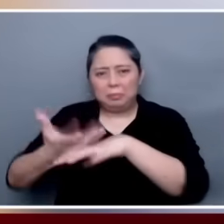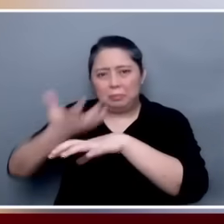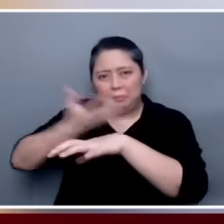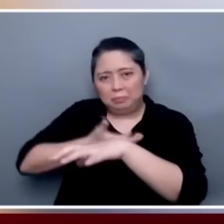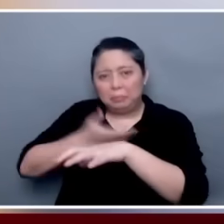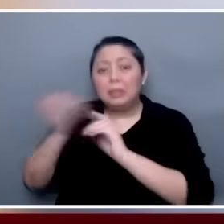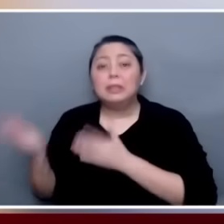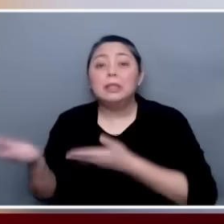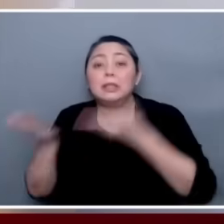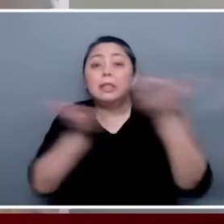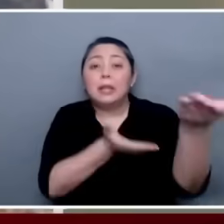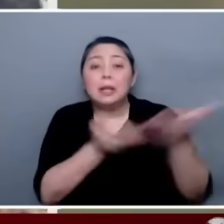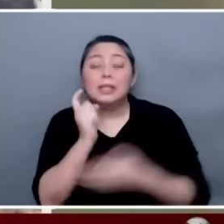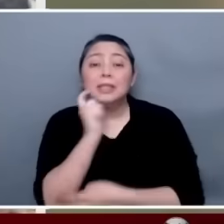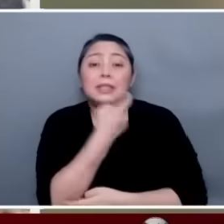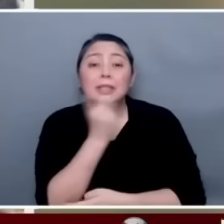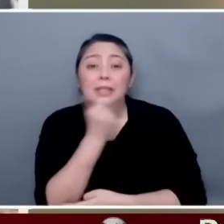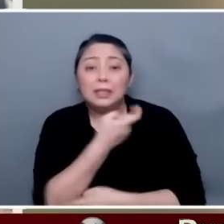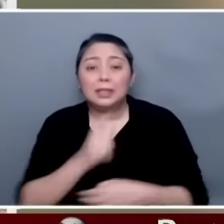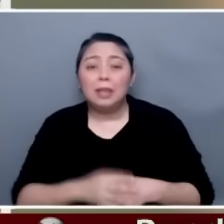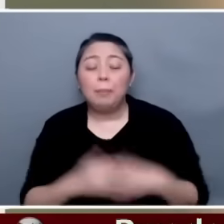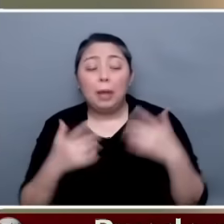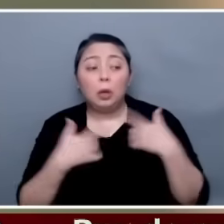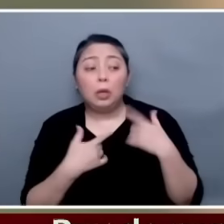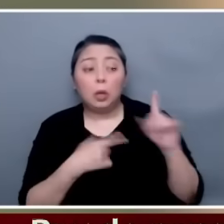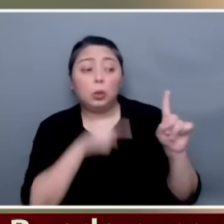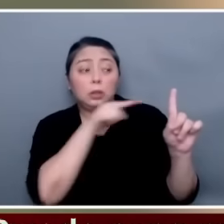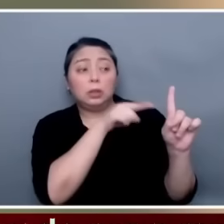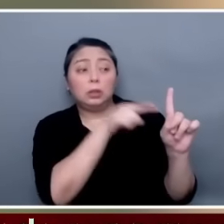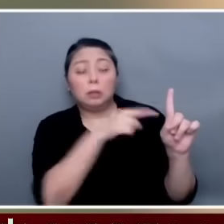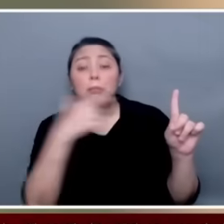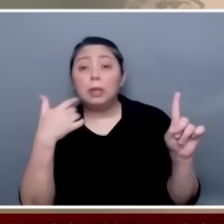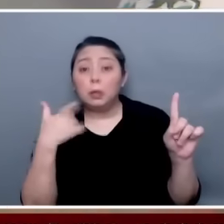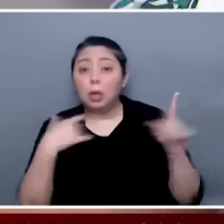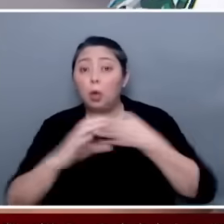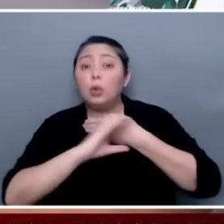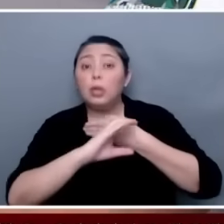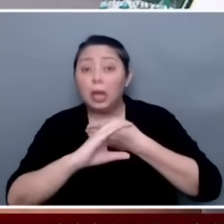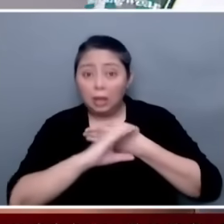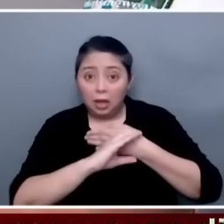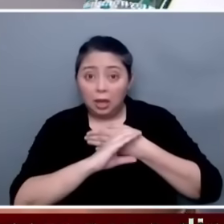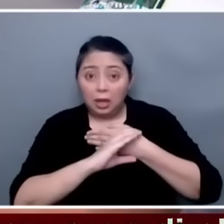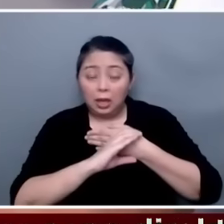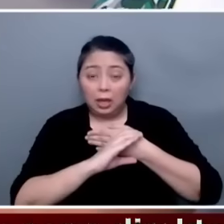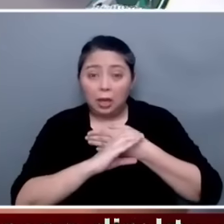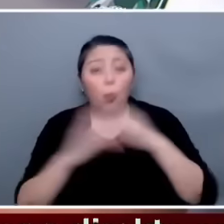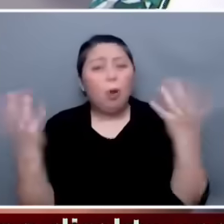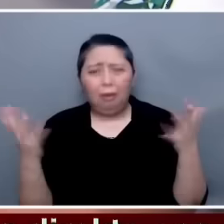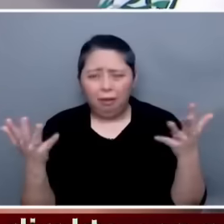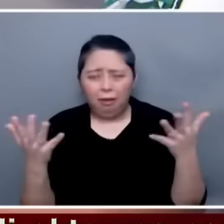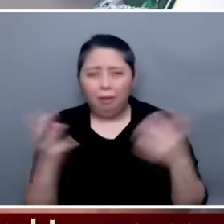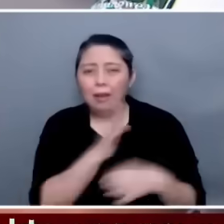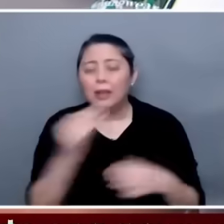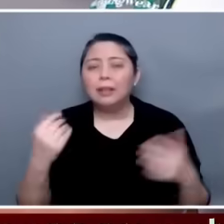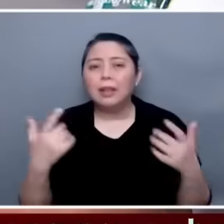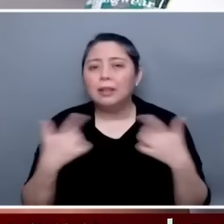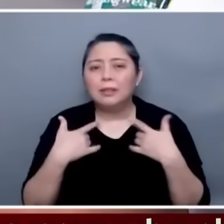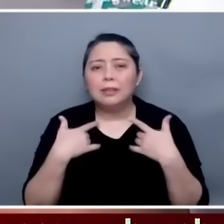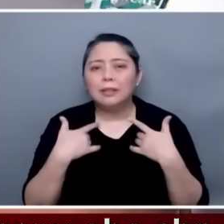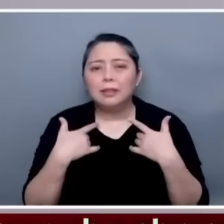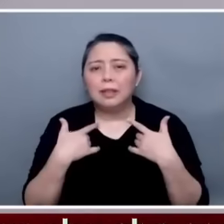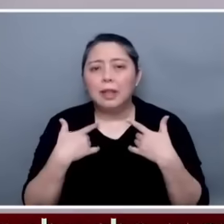Marawi, sinabi ni Ramon na hindi raw siya sinabihan na may nakuha ng kontrata. Hindi rin daw siya binalikan matapos siyang hingan